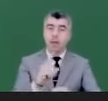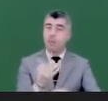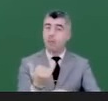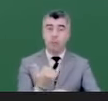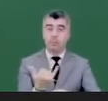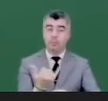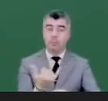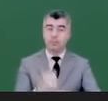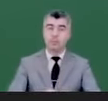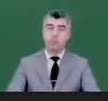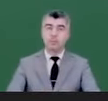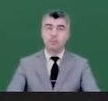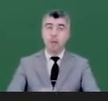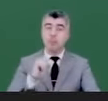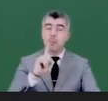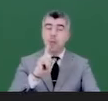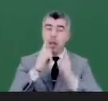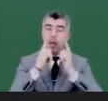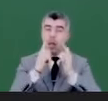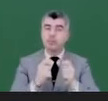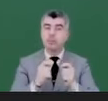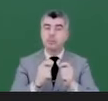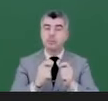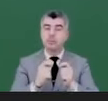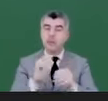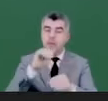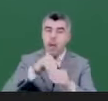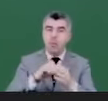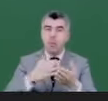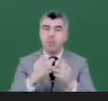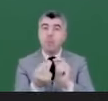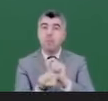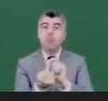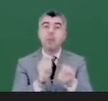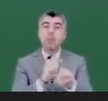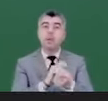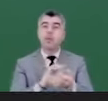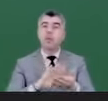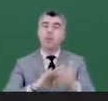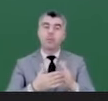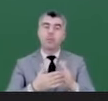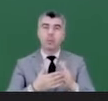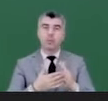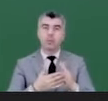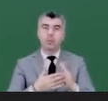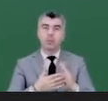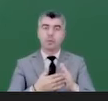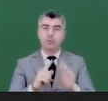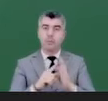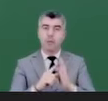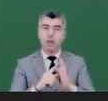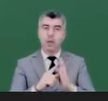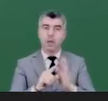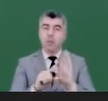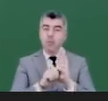مهمه ولكن يجب ان ننظر الى عمق الاشياء يجب ان ننظر الى التحول الذي وقع في هذا الموضوع هذا ديال